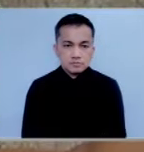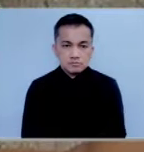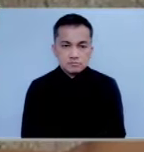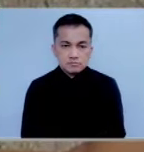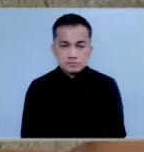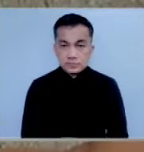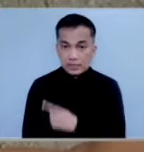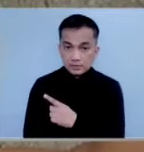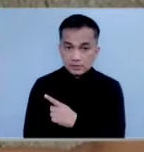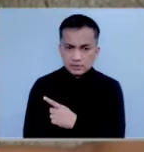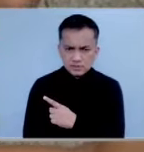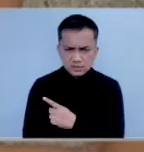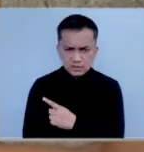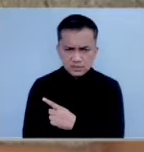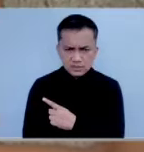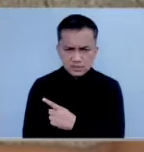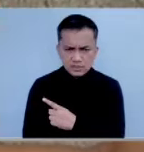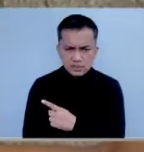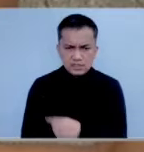po,